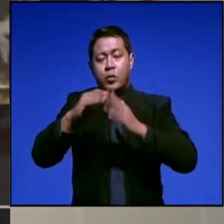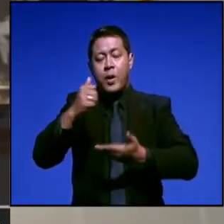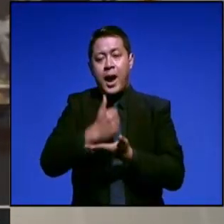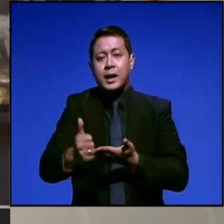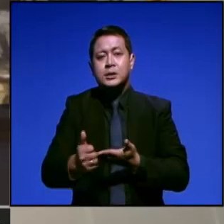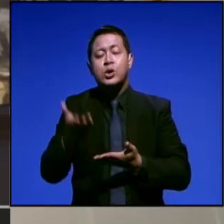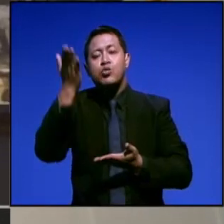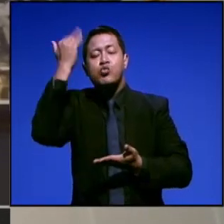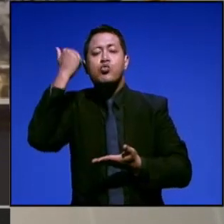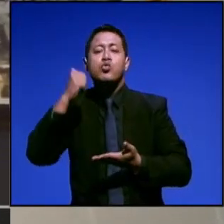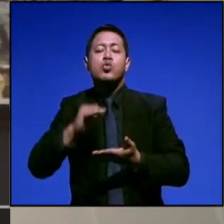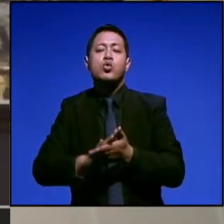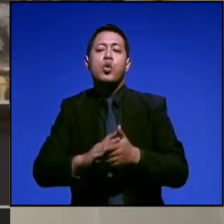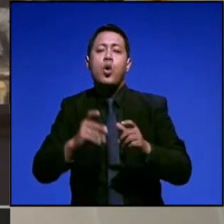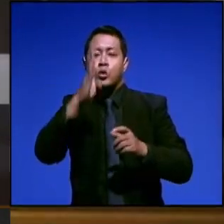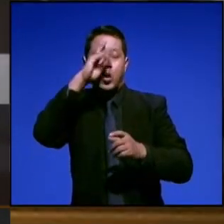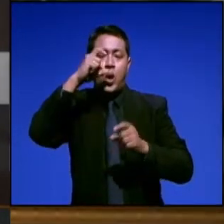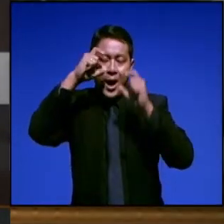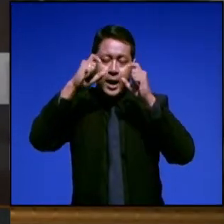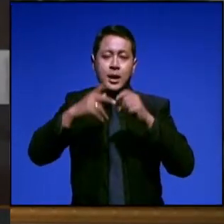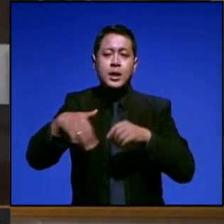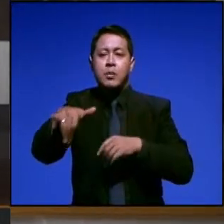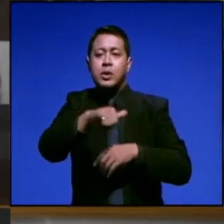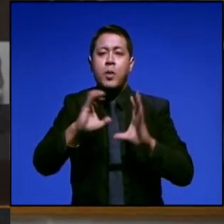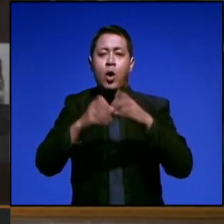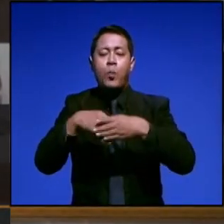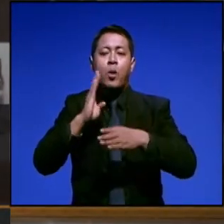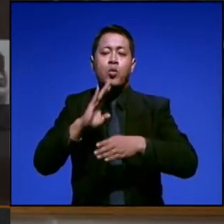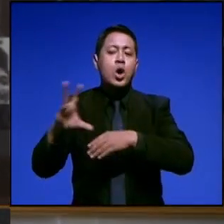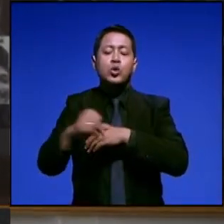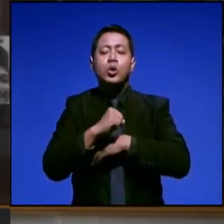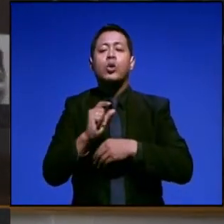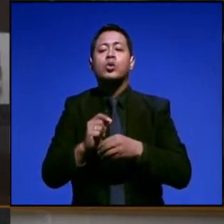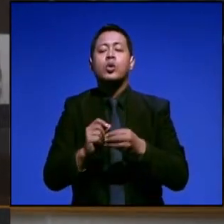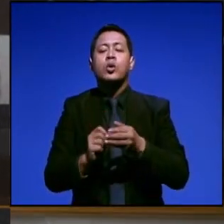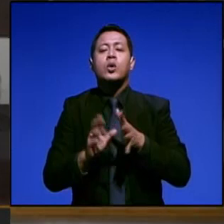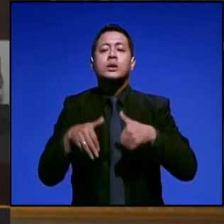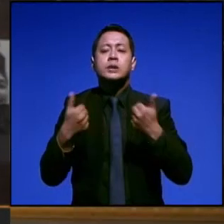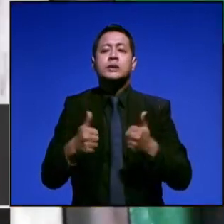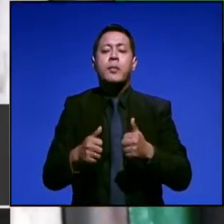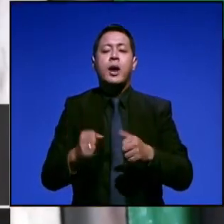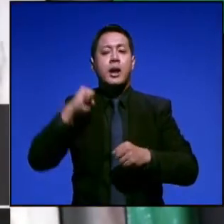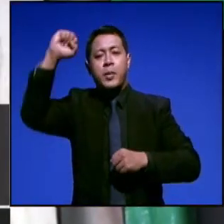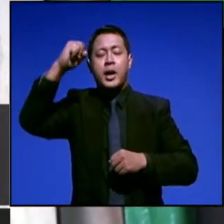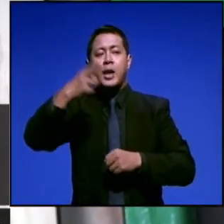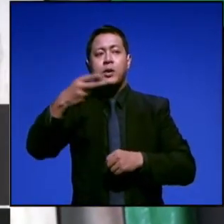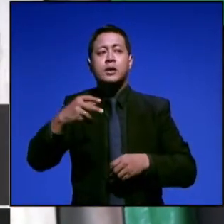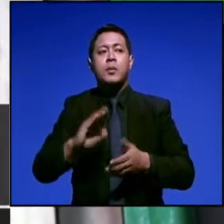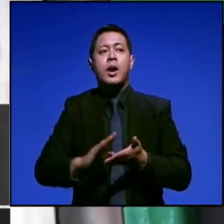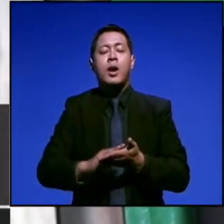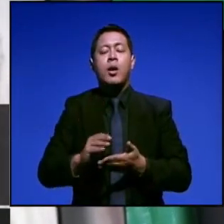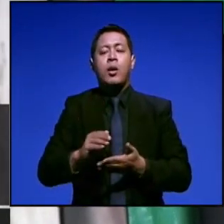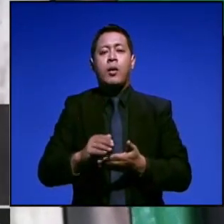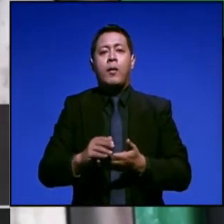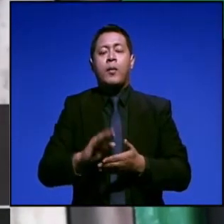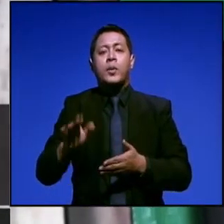digunakan Soekarno-Hatta bersama sejumlah pemuda yang menculiknya untuk menyiapkan kemerdekaan Indonesia. Para pemuda memilih rumah